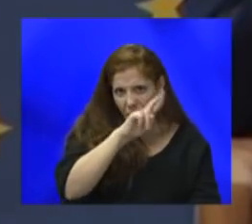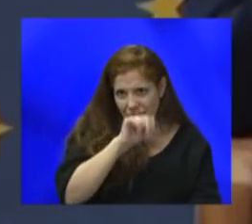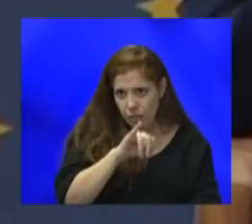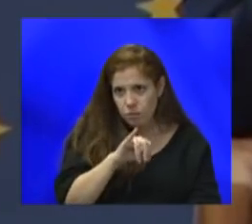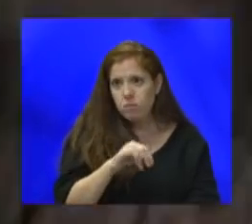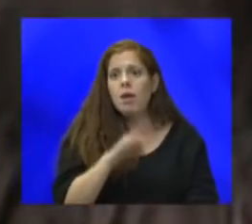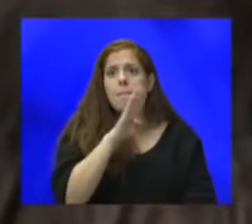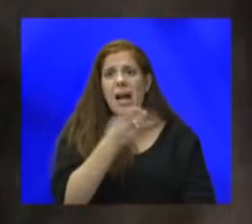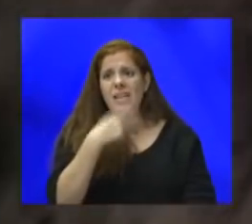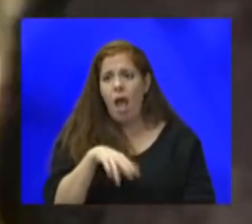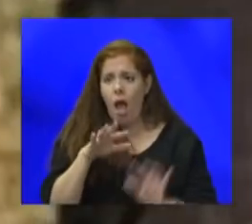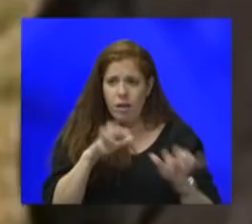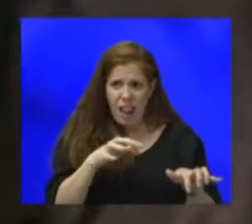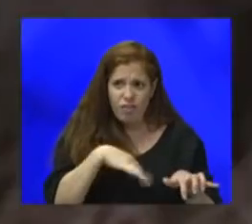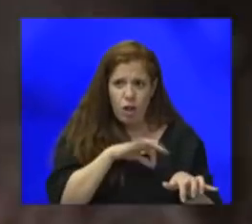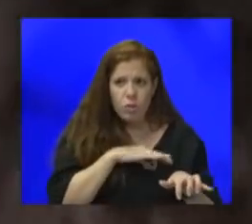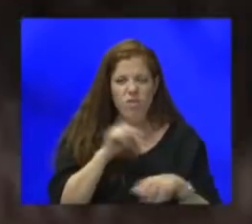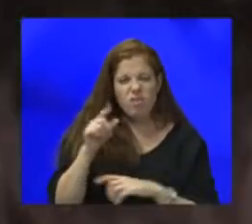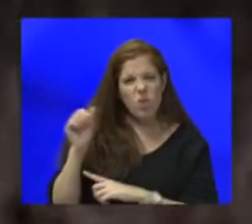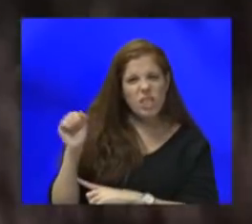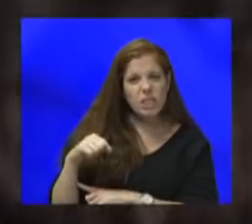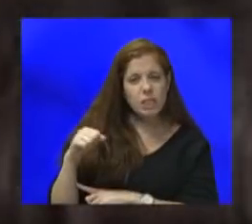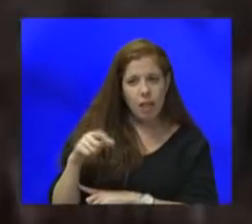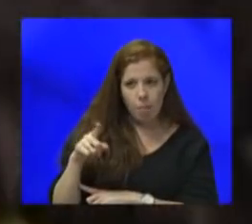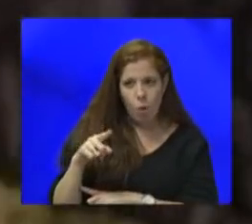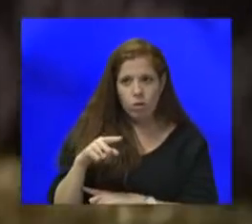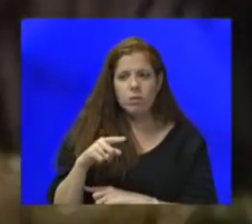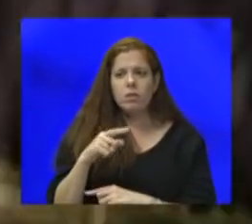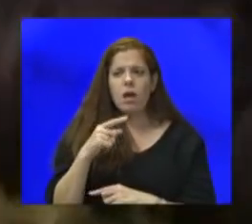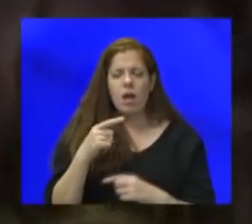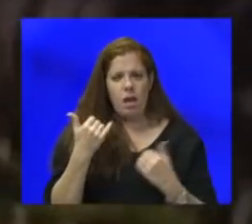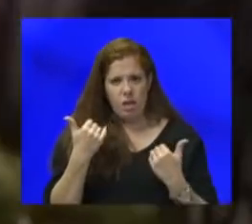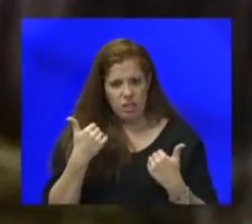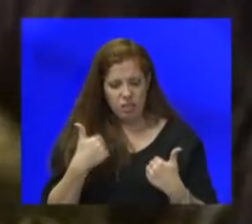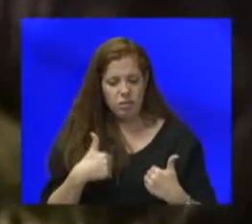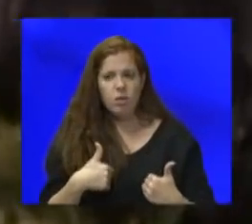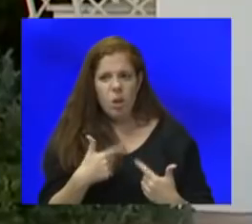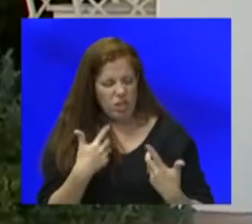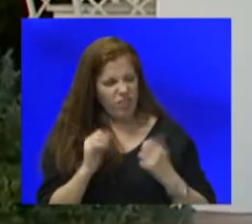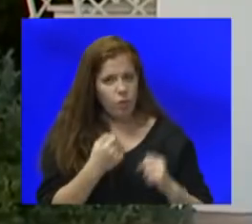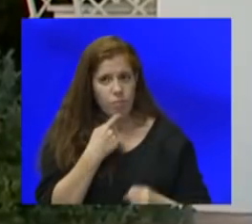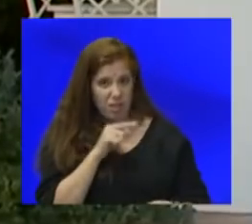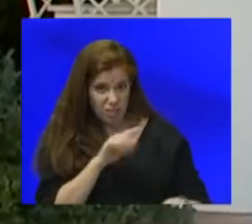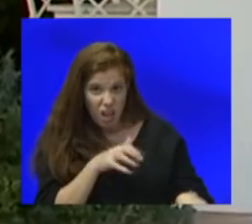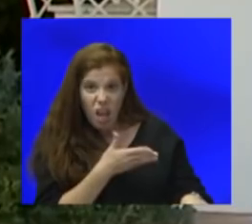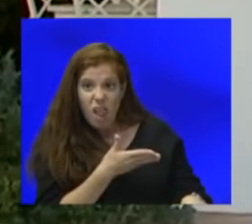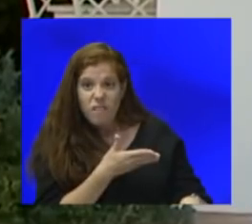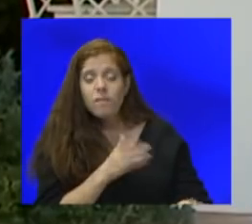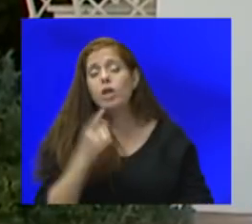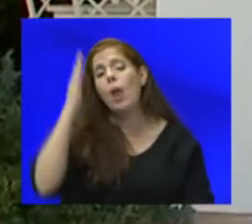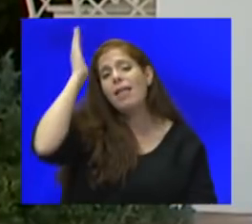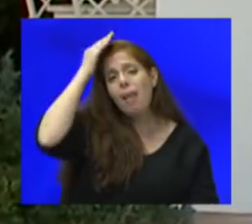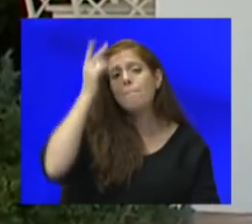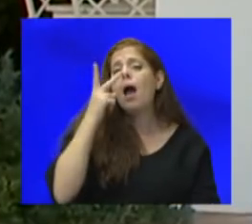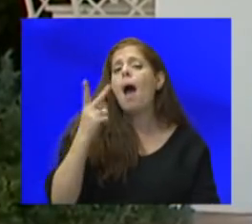our Scottish terrier and he dissed him. He basically kind of body language said you call that a dog. אז אולי טראמפ ראה מה קרה